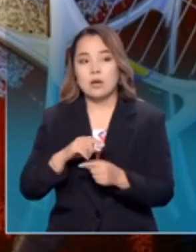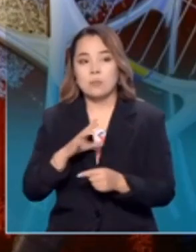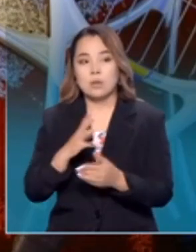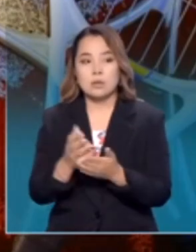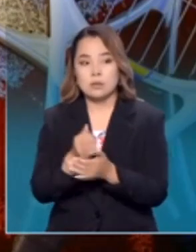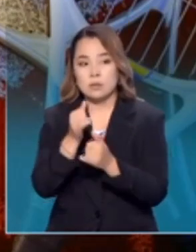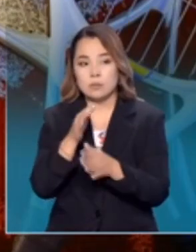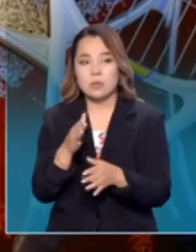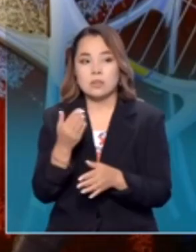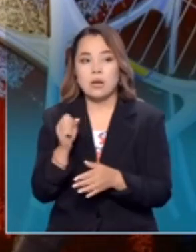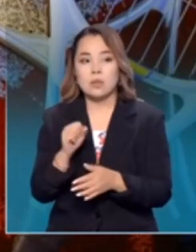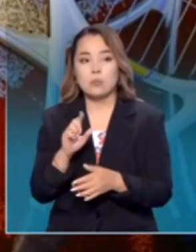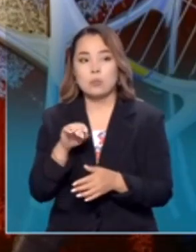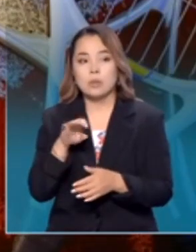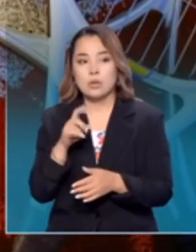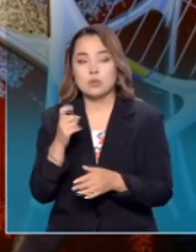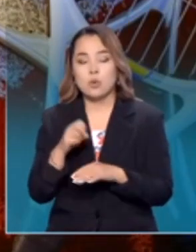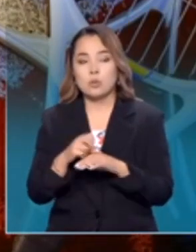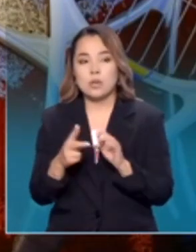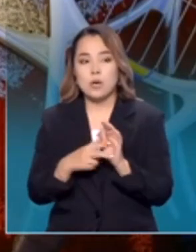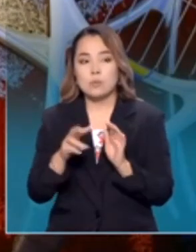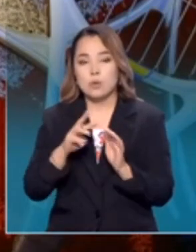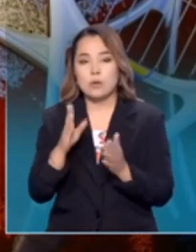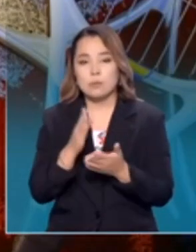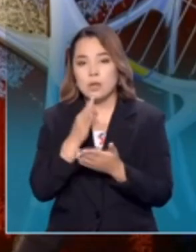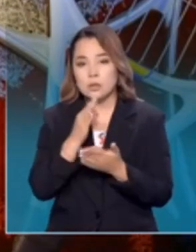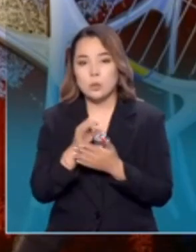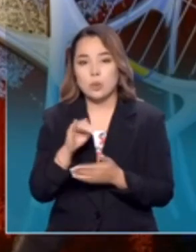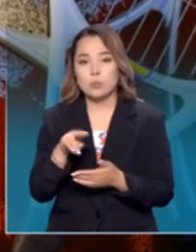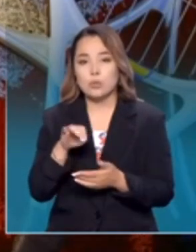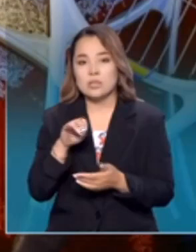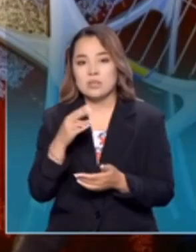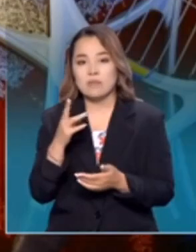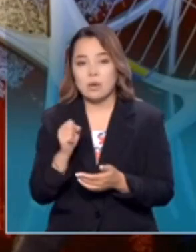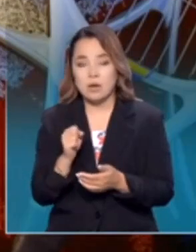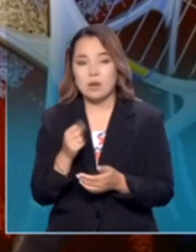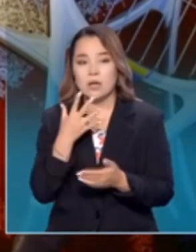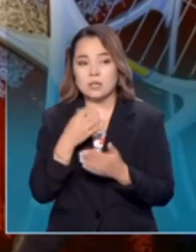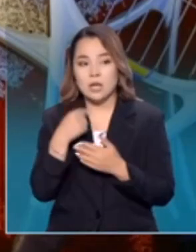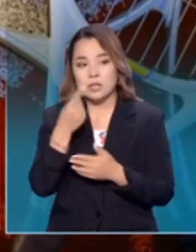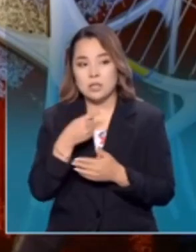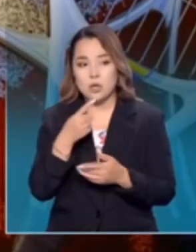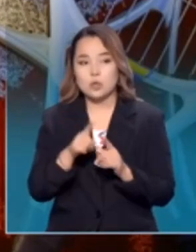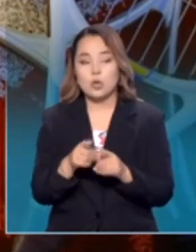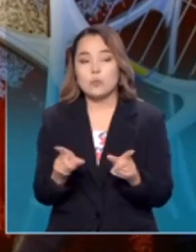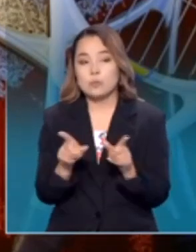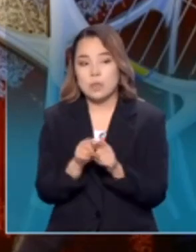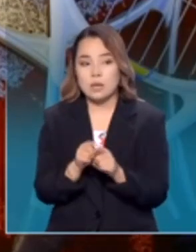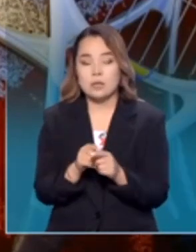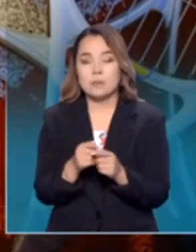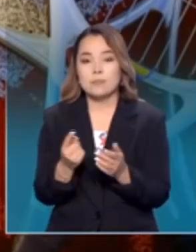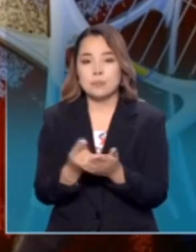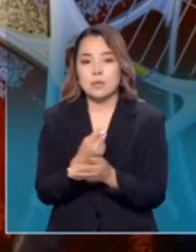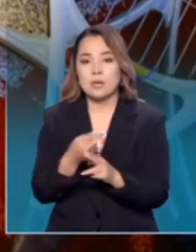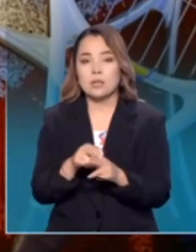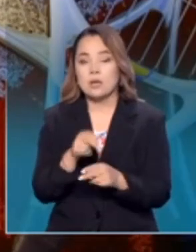алмаған Александр Бублик 118 миллион теңгеге ие болса, Юлия Путинцева жекелей және жұптық